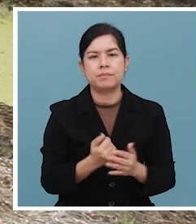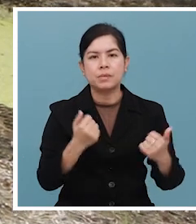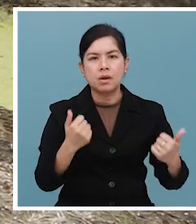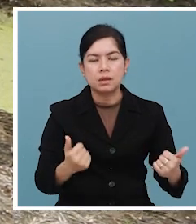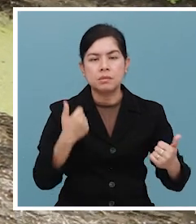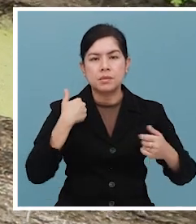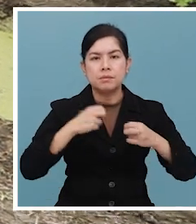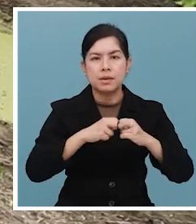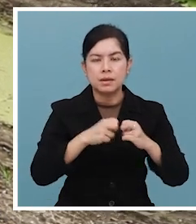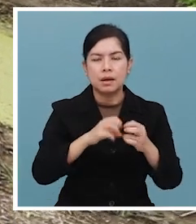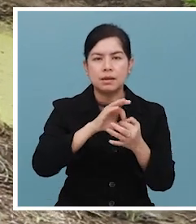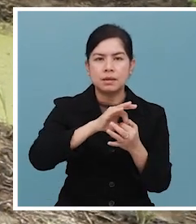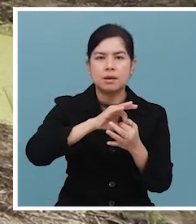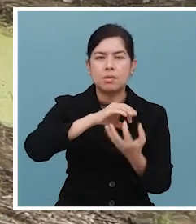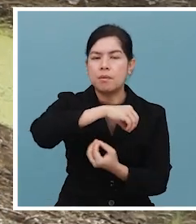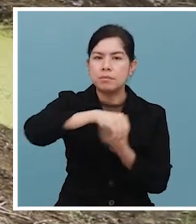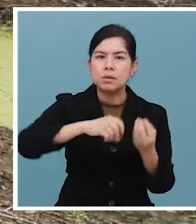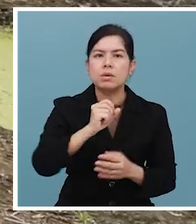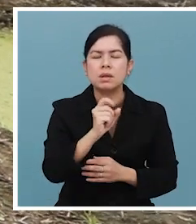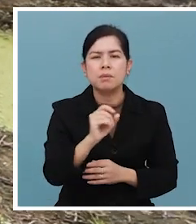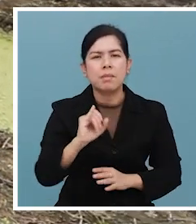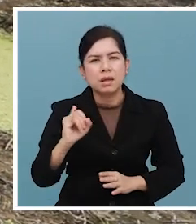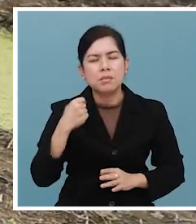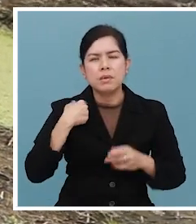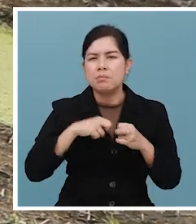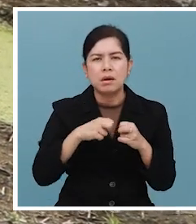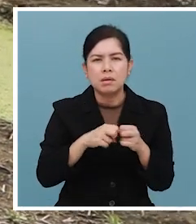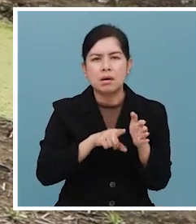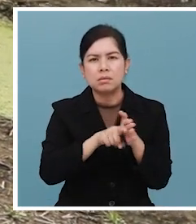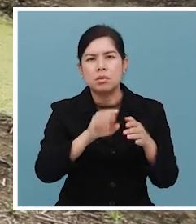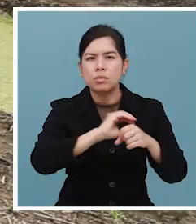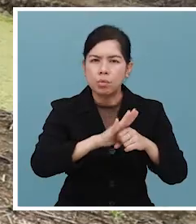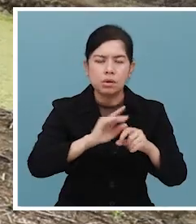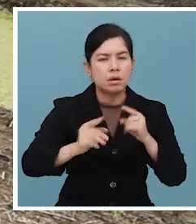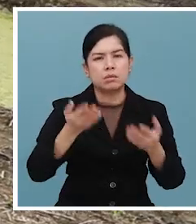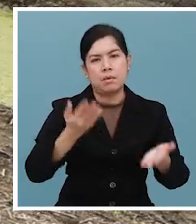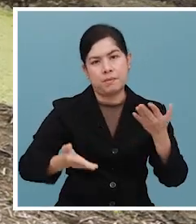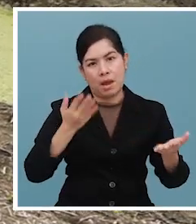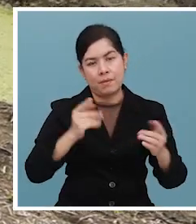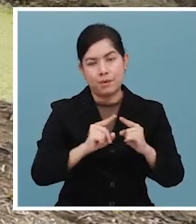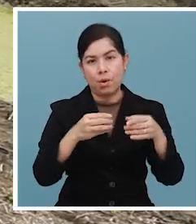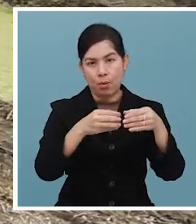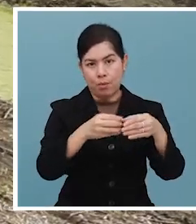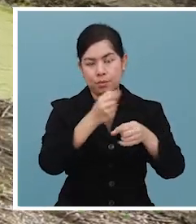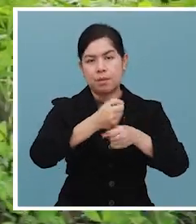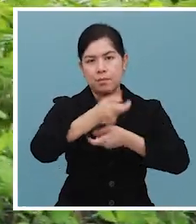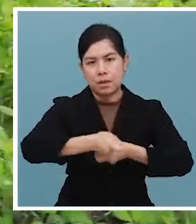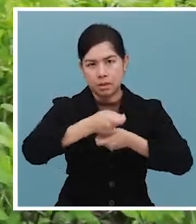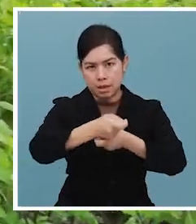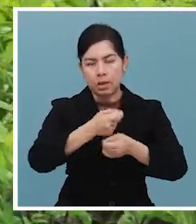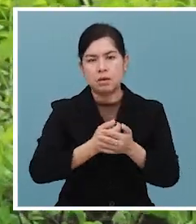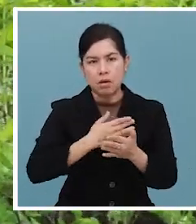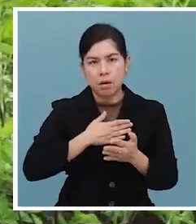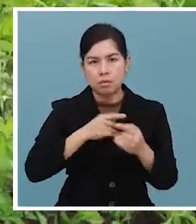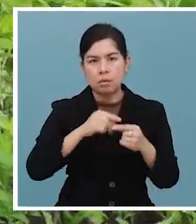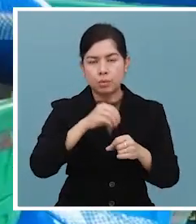จจะเจอสภาวะเศรษฐกิจอย่างนี้เจอพี่จุ๋มไม่ได้ยินใช่ไหม ใช่ โควิดอะไรระบาดอะไรต่างๆเราเนี่ย แต่เกษตรกรอยู่ได้เพราะว่าเราทำ